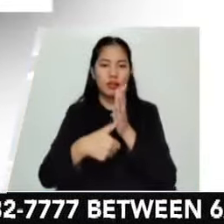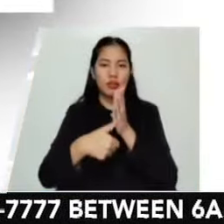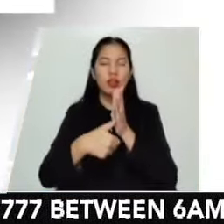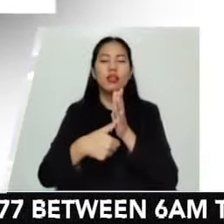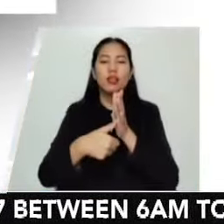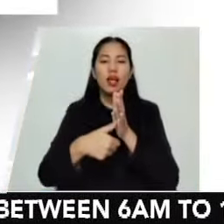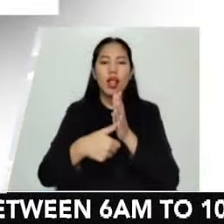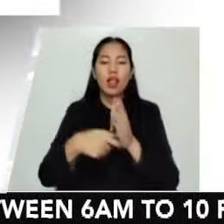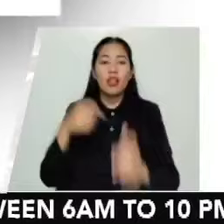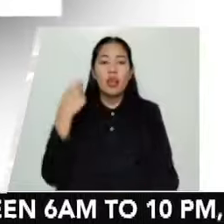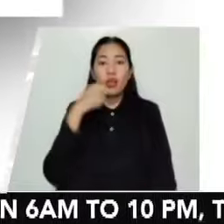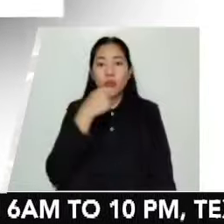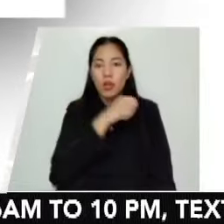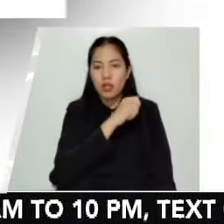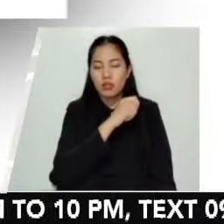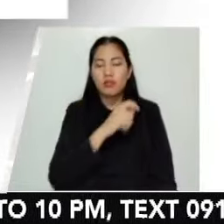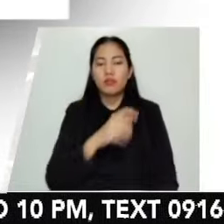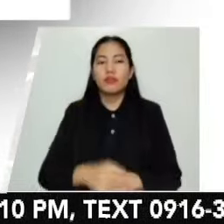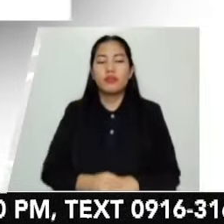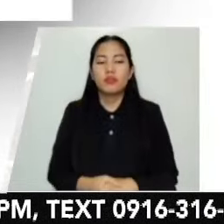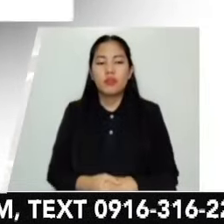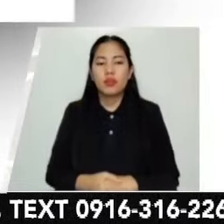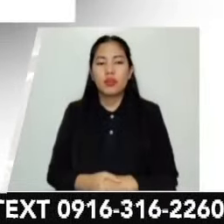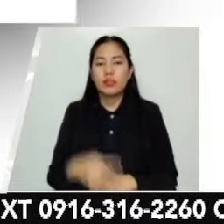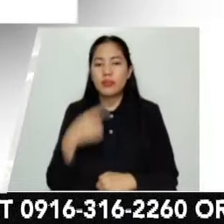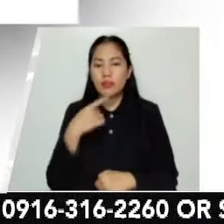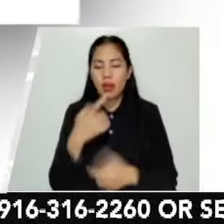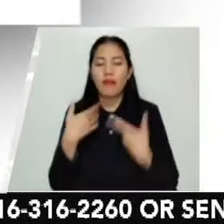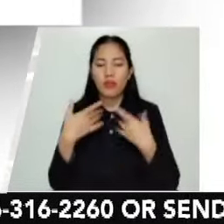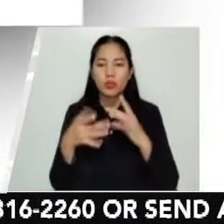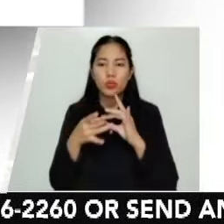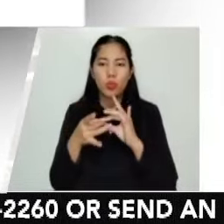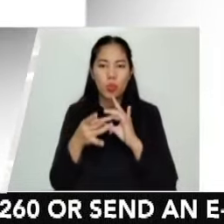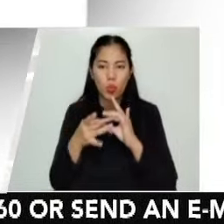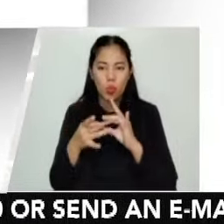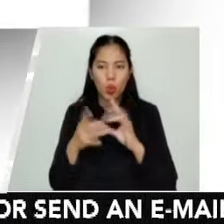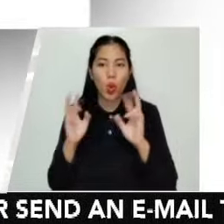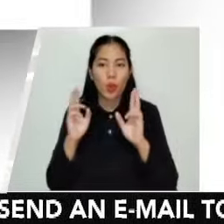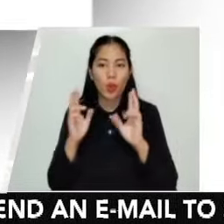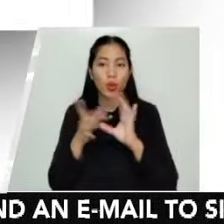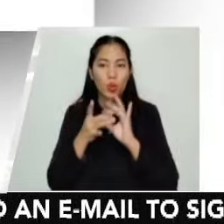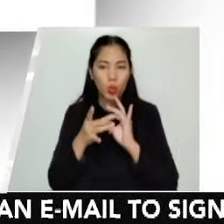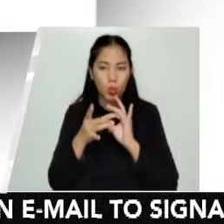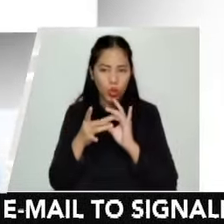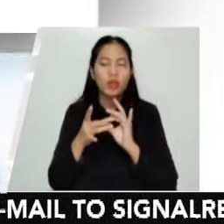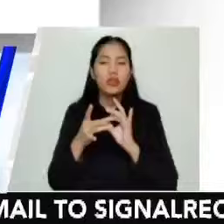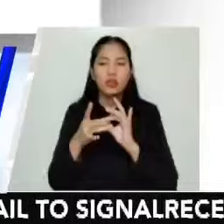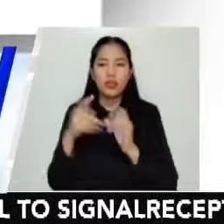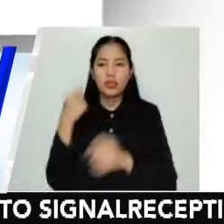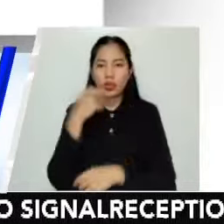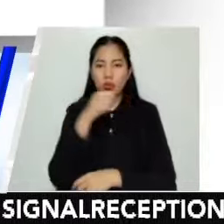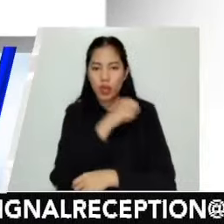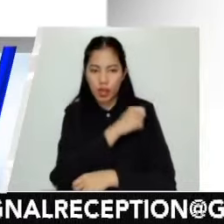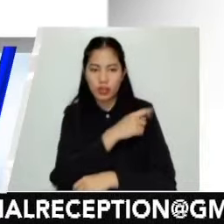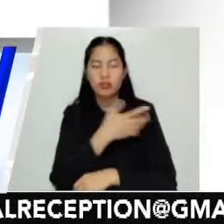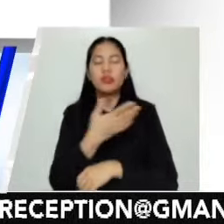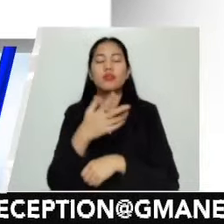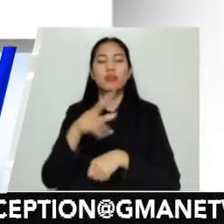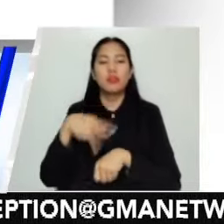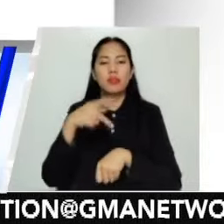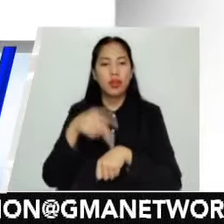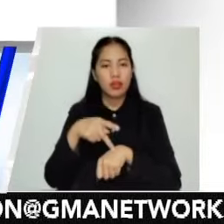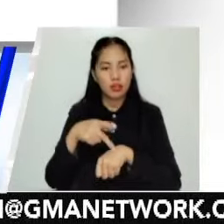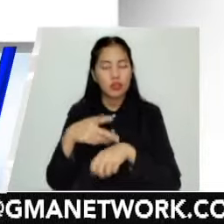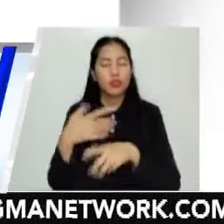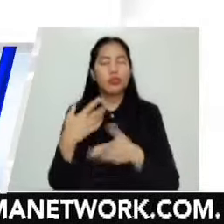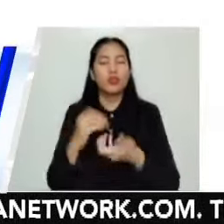na magkakaroon ng kolaborasyon ng Pilipinas at Taiwan at mas mapagtibay ang mutual interest ng dalawang bansa. Nagpapasalamat naman sa kanya